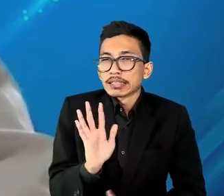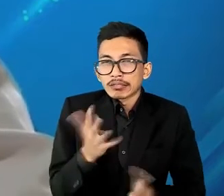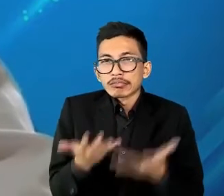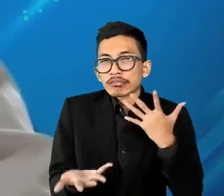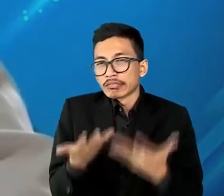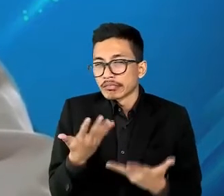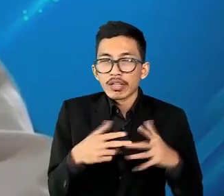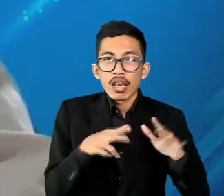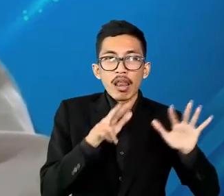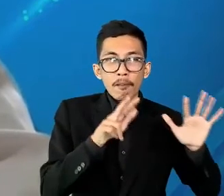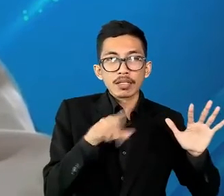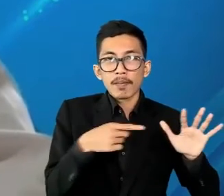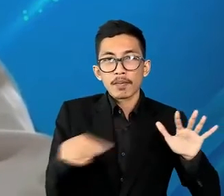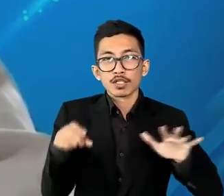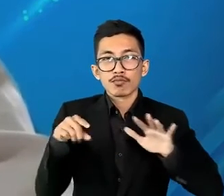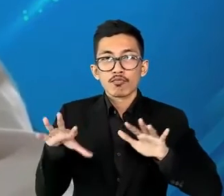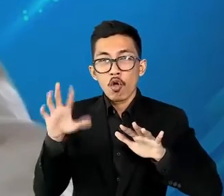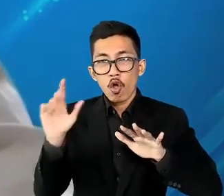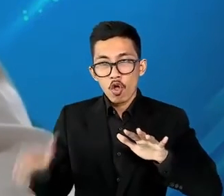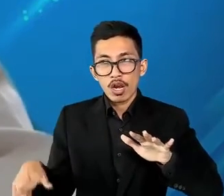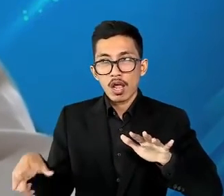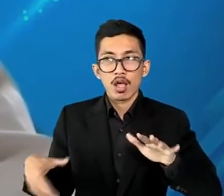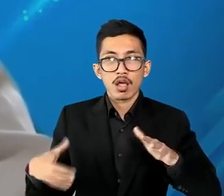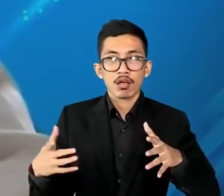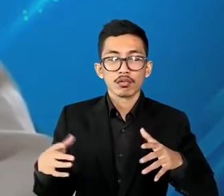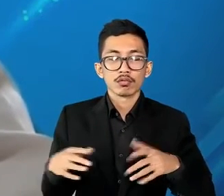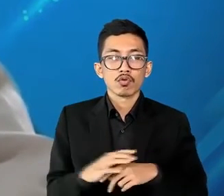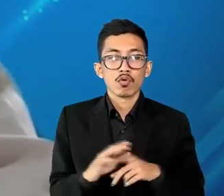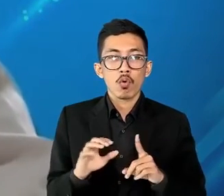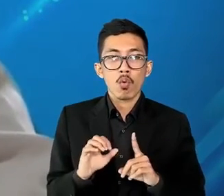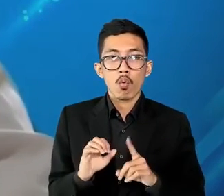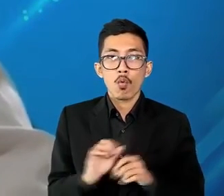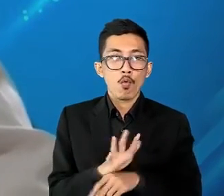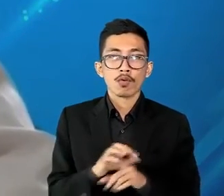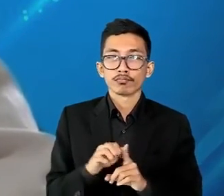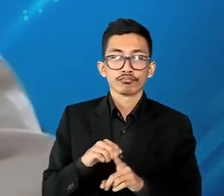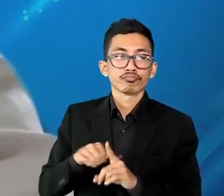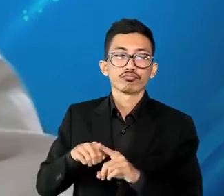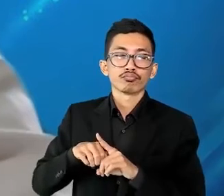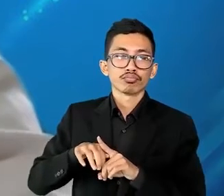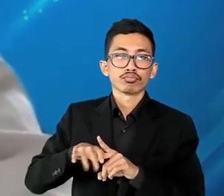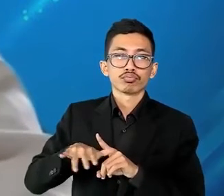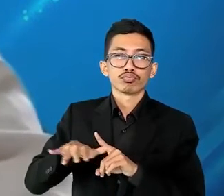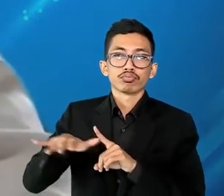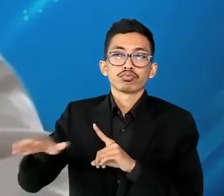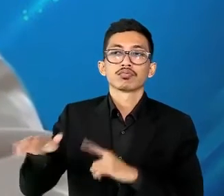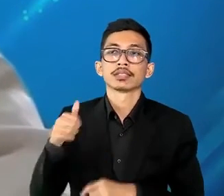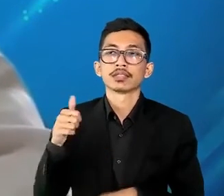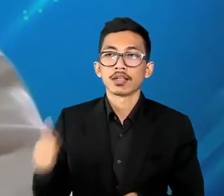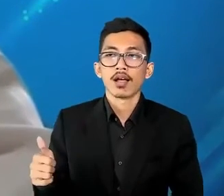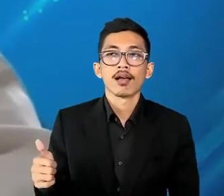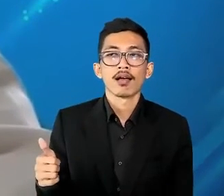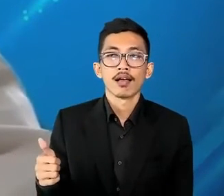8 atau 10 orang yang tinggal di situ, sudah pasti semuanya ketularan, walaupun bagaimanapun juga upaya untuk menahan supaya